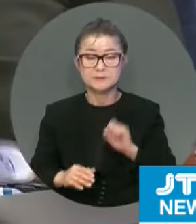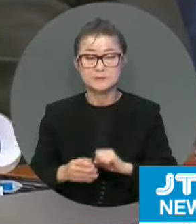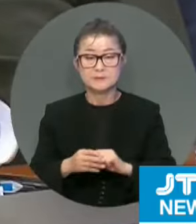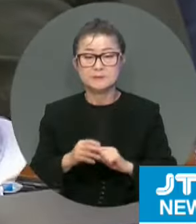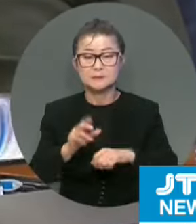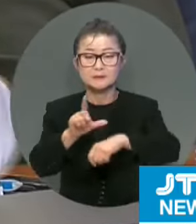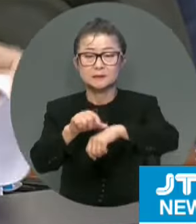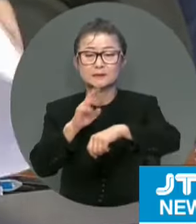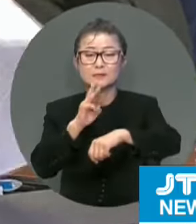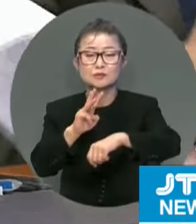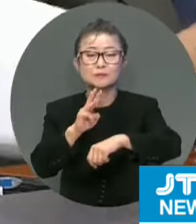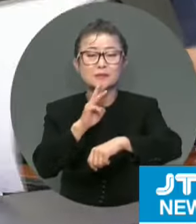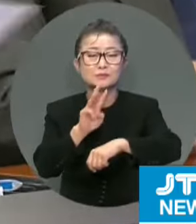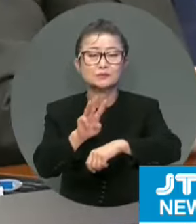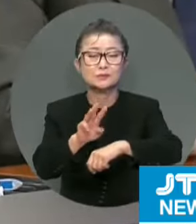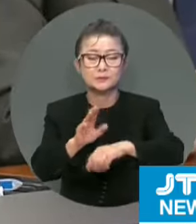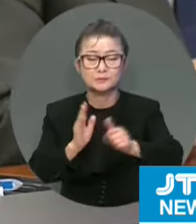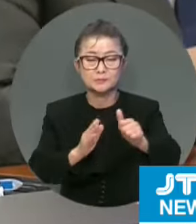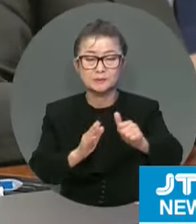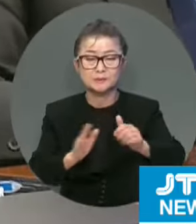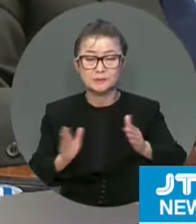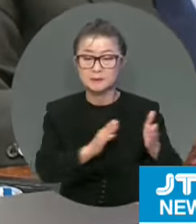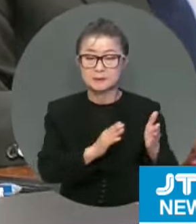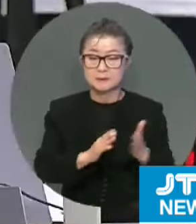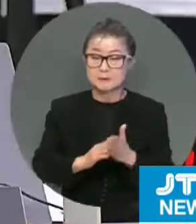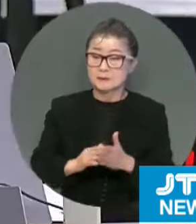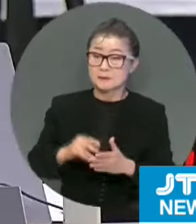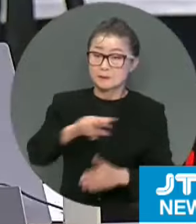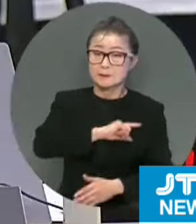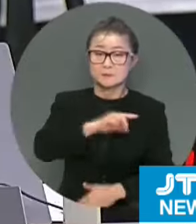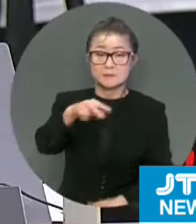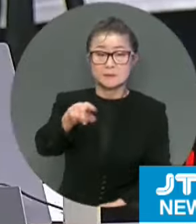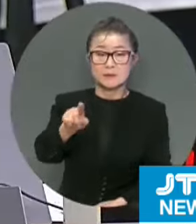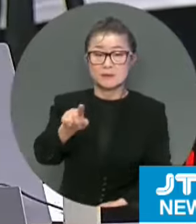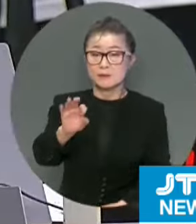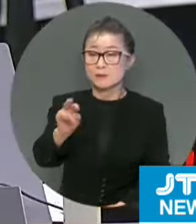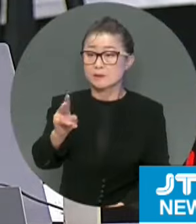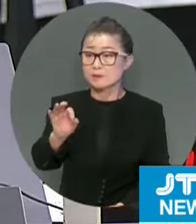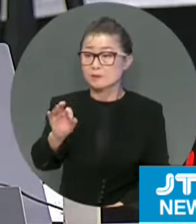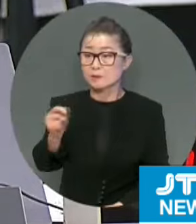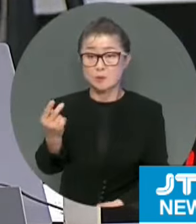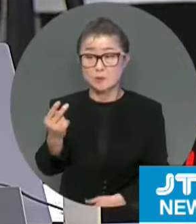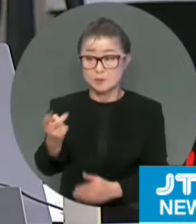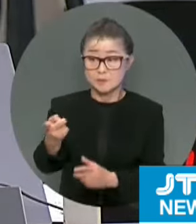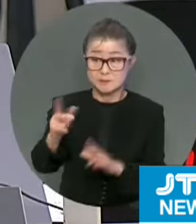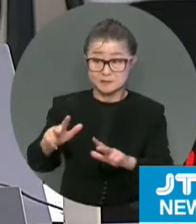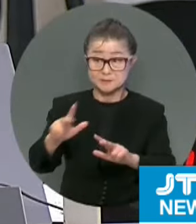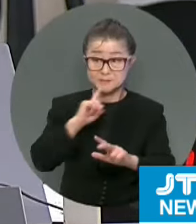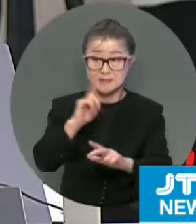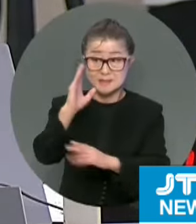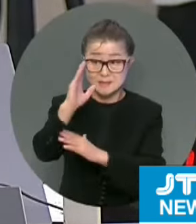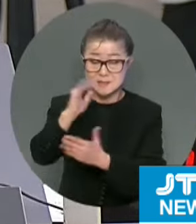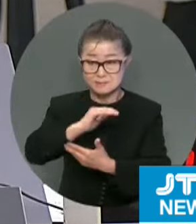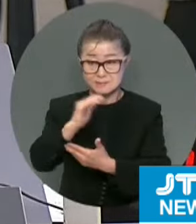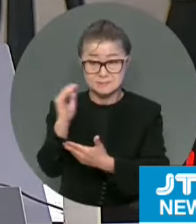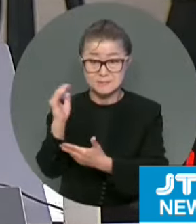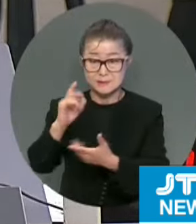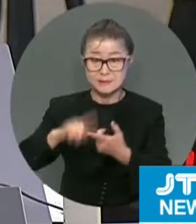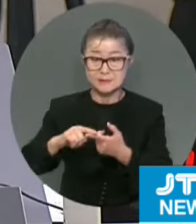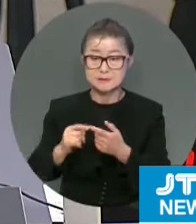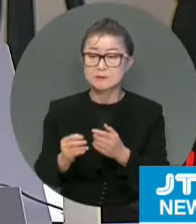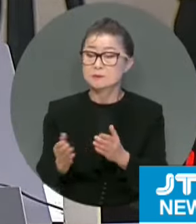좀 해주시기 바라고요. 네. 서영교 의원님의 자료 제출 요구